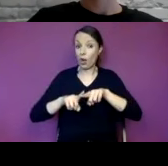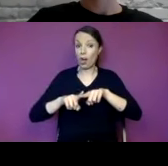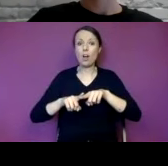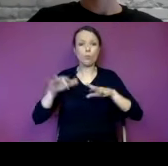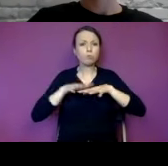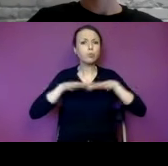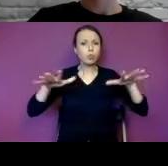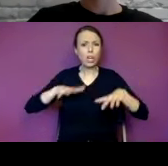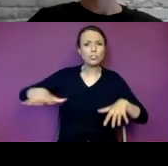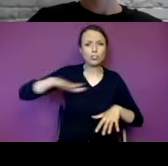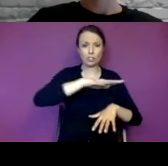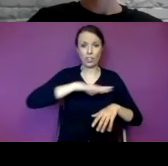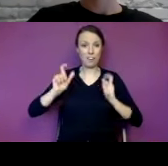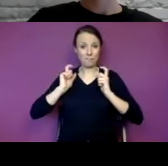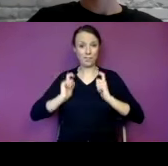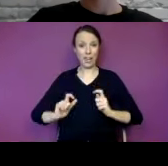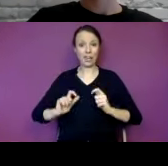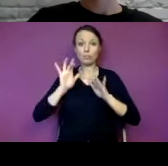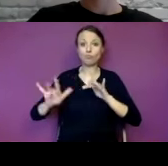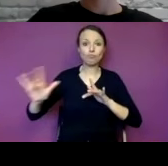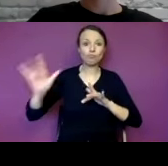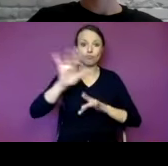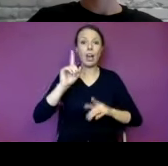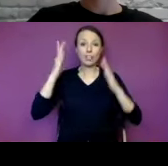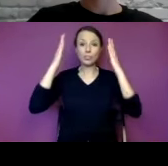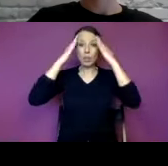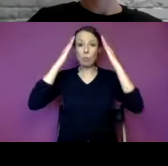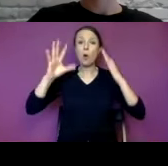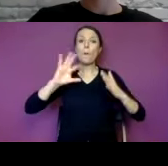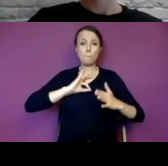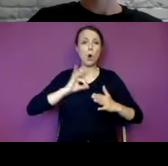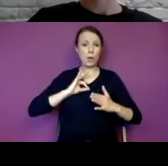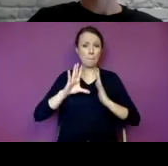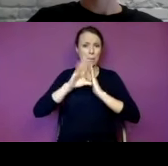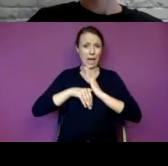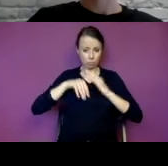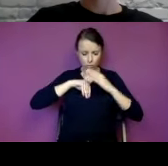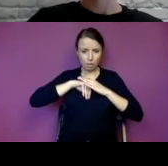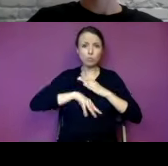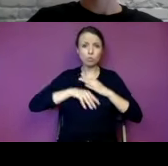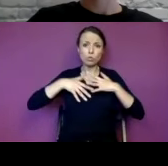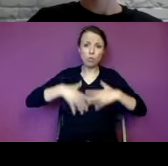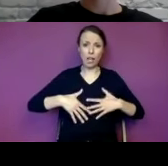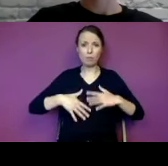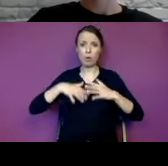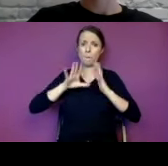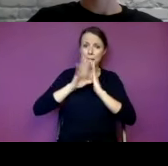przestrzeniach wiejskich ze świadomością swojej własnej miejskości, i